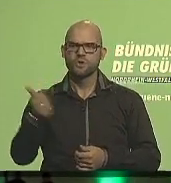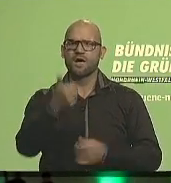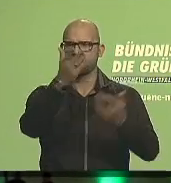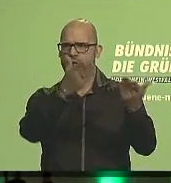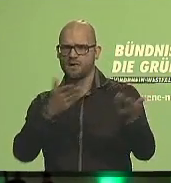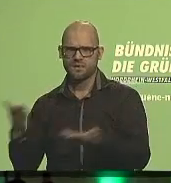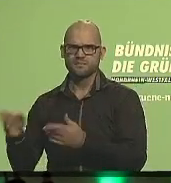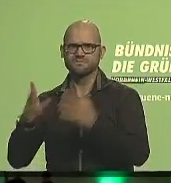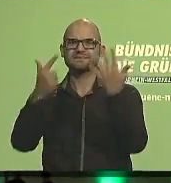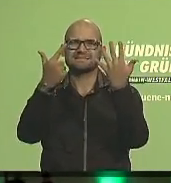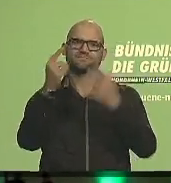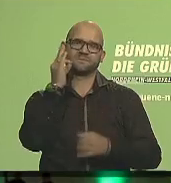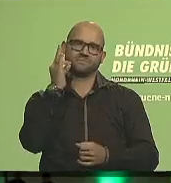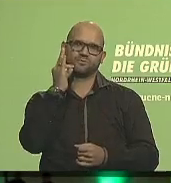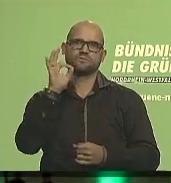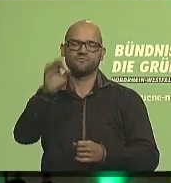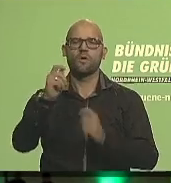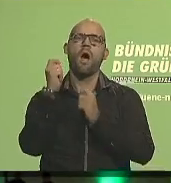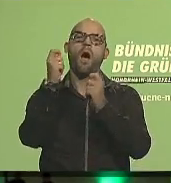hast 7 Minuten, bitteschön.